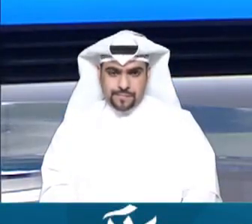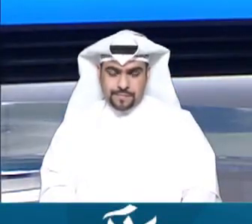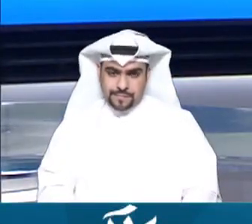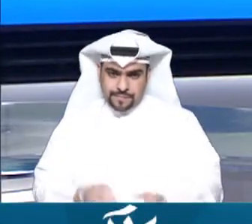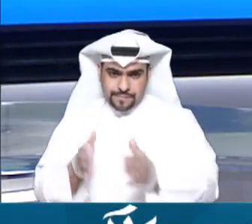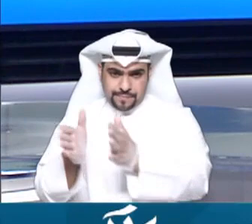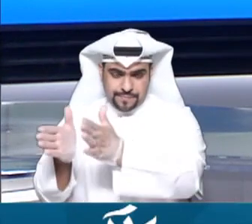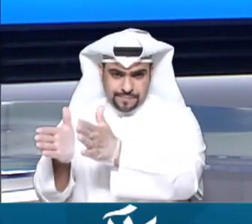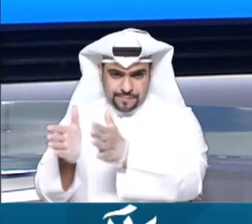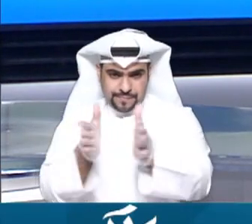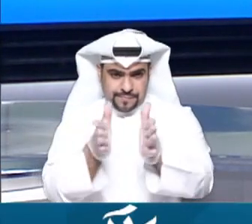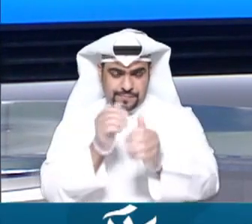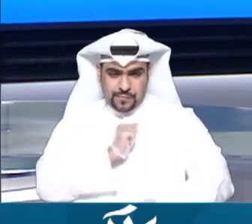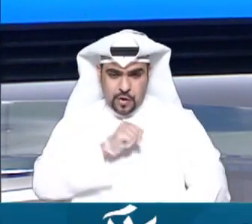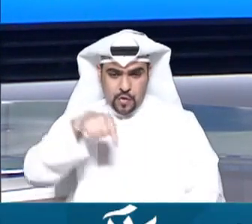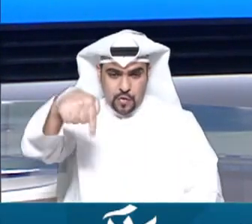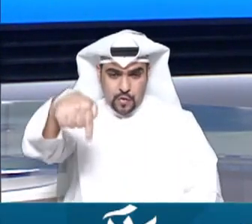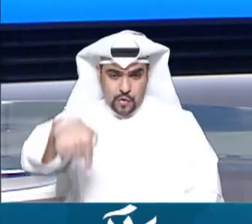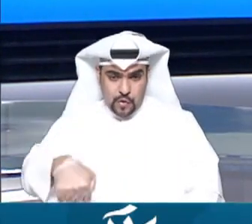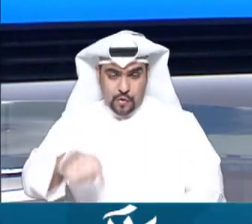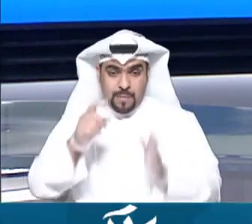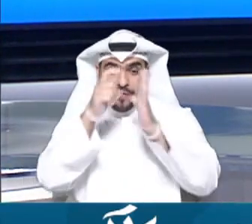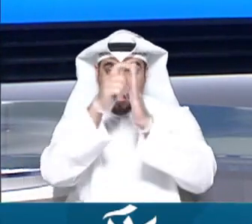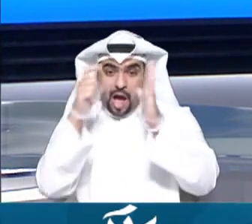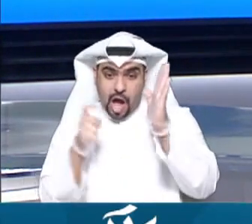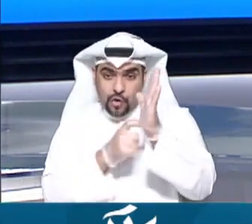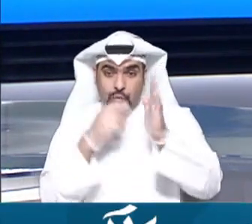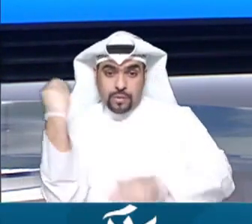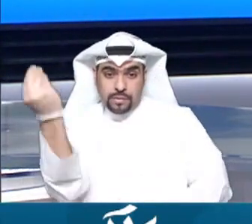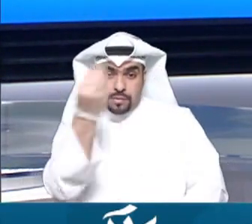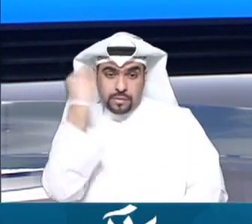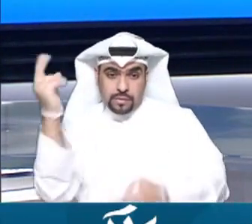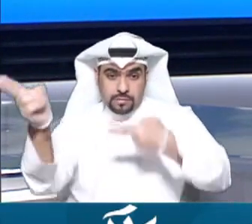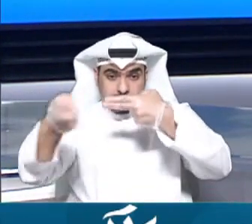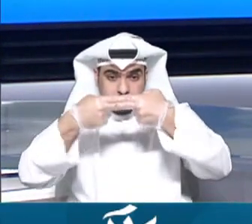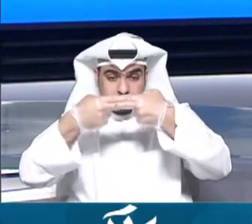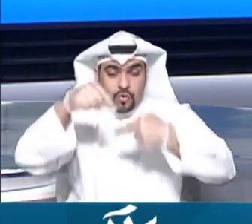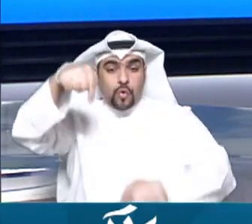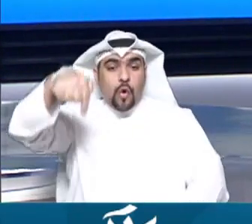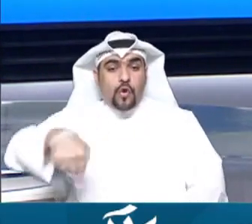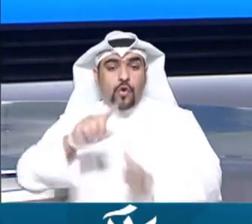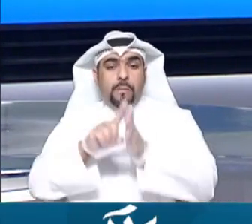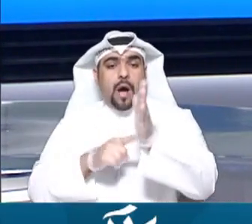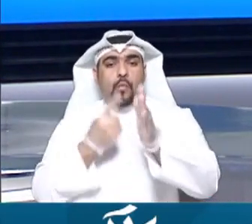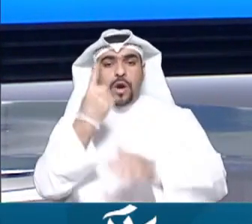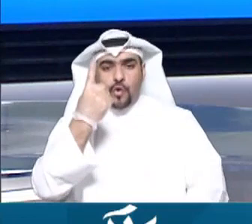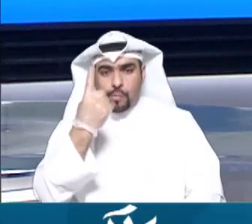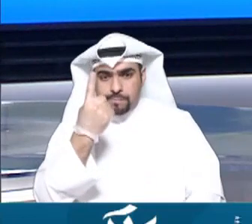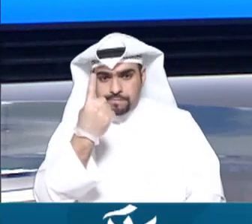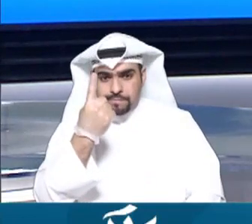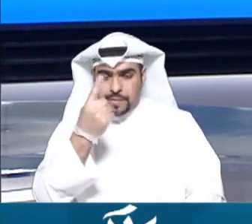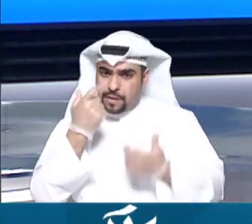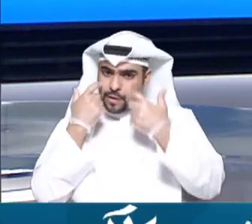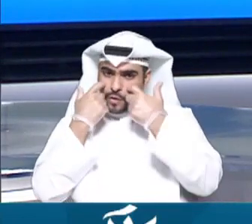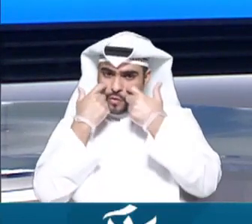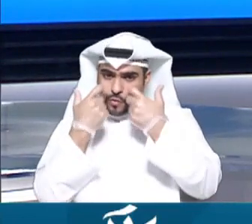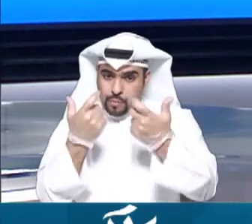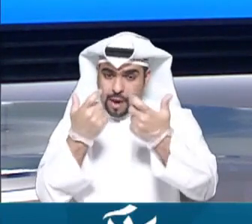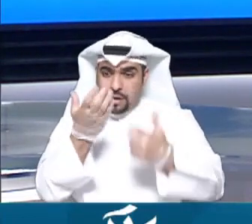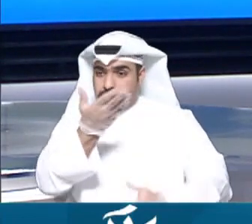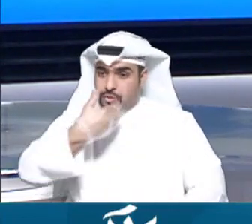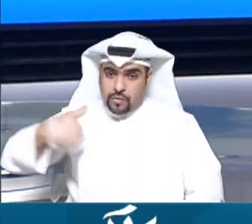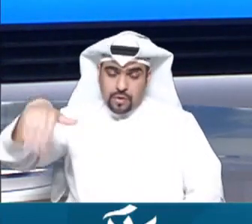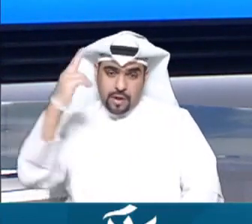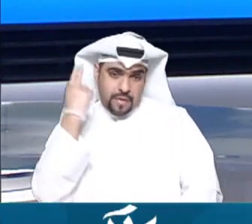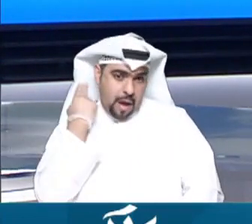مشاهدينا، اليوم الحظر الجزئي يبدي، ومن مسؤوليتنا كمواطنين ومقيمين على هذه الأرض الطيبة إن نحط إيدنا